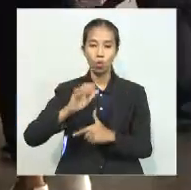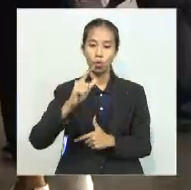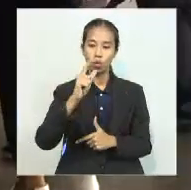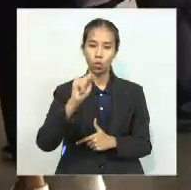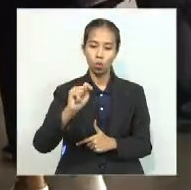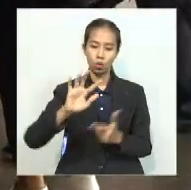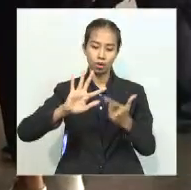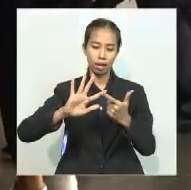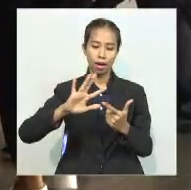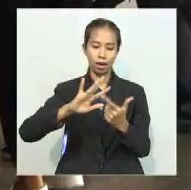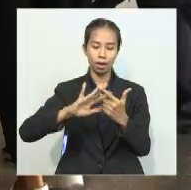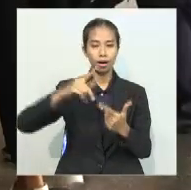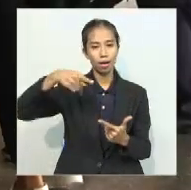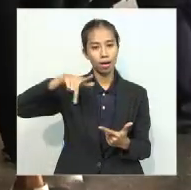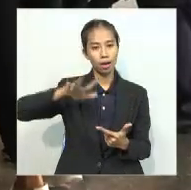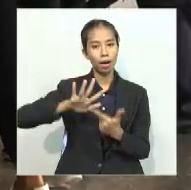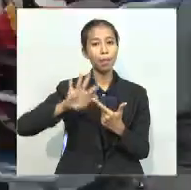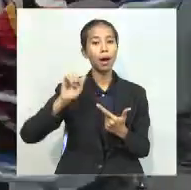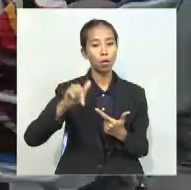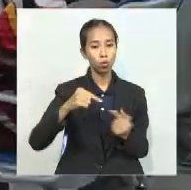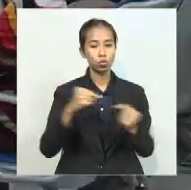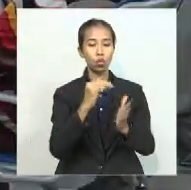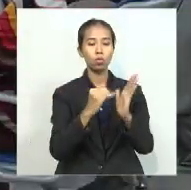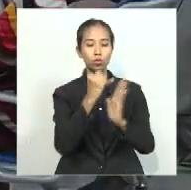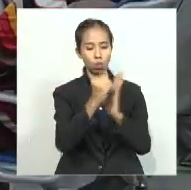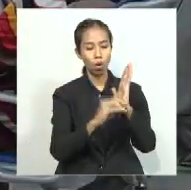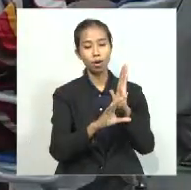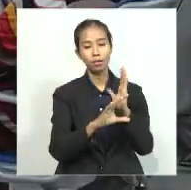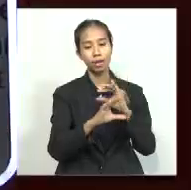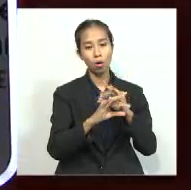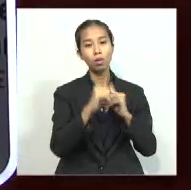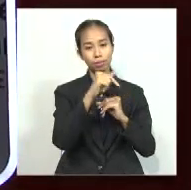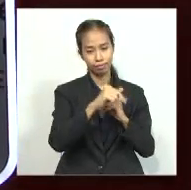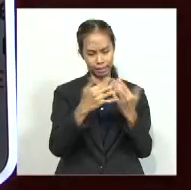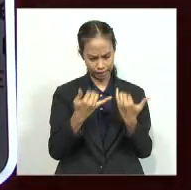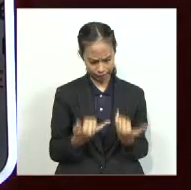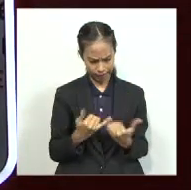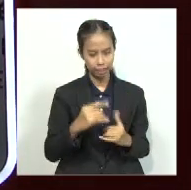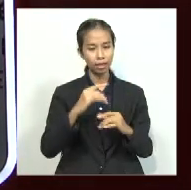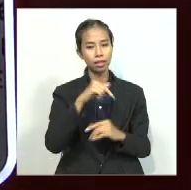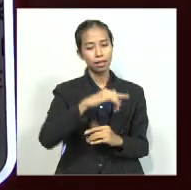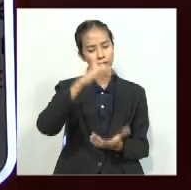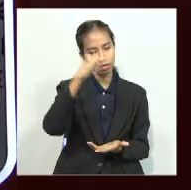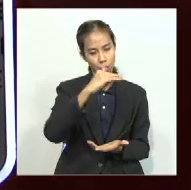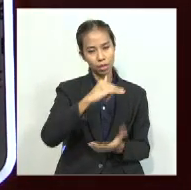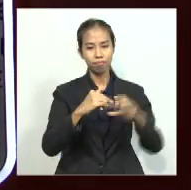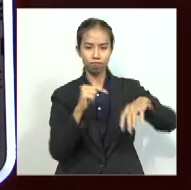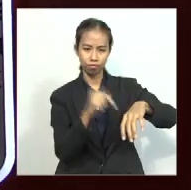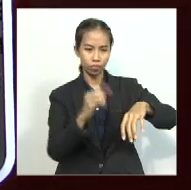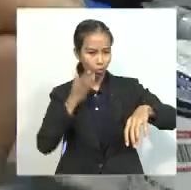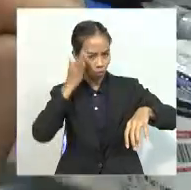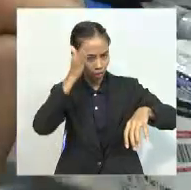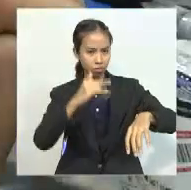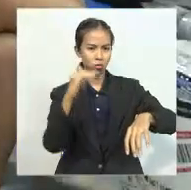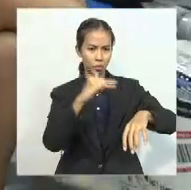การพัฒนาสนามบินเพื่อรองรับการเจริญเติบโตของเศรษฐกิจในอนาคตคาดว่าสนามบินอู่ตะเภาจะเป็นสนามบินพาณิ